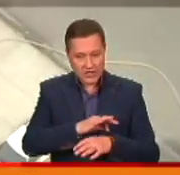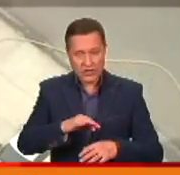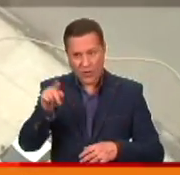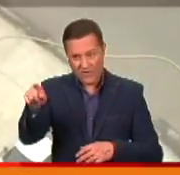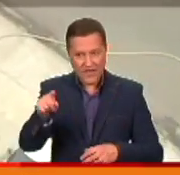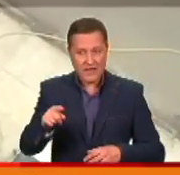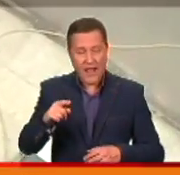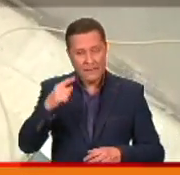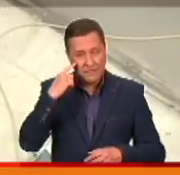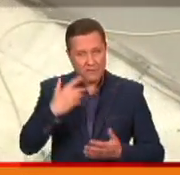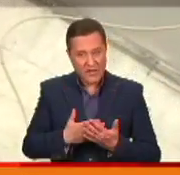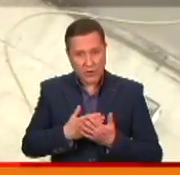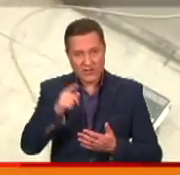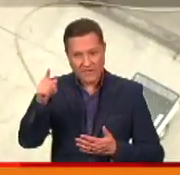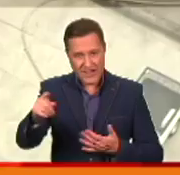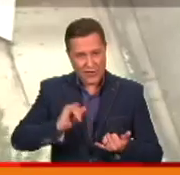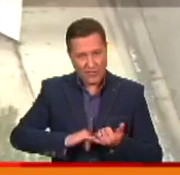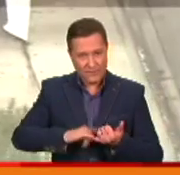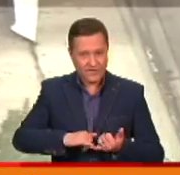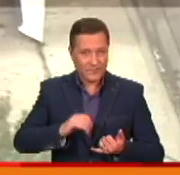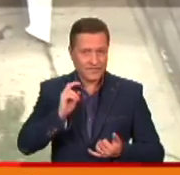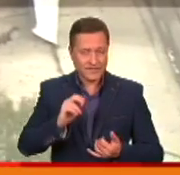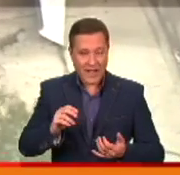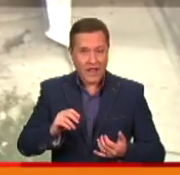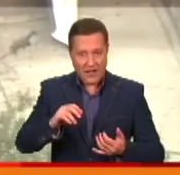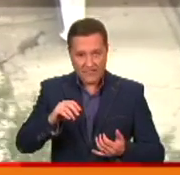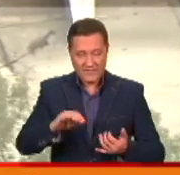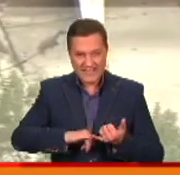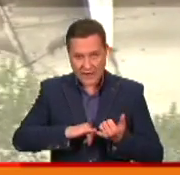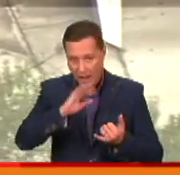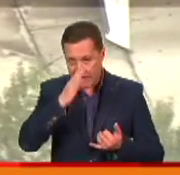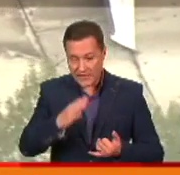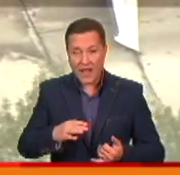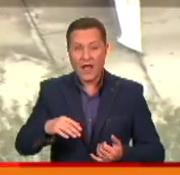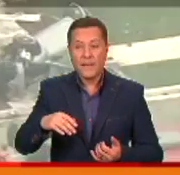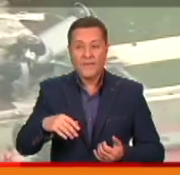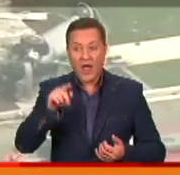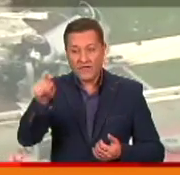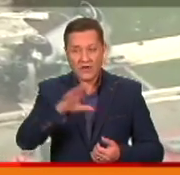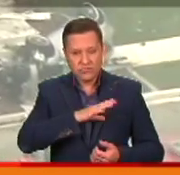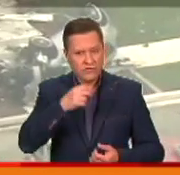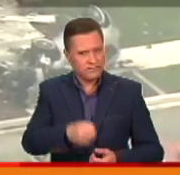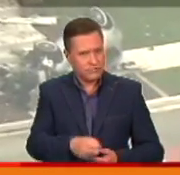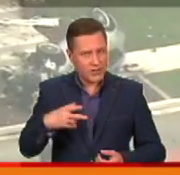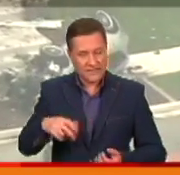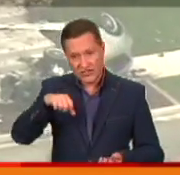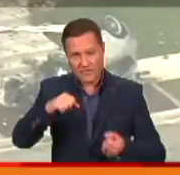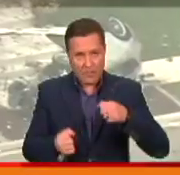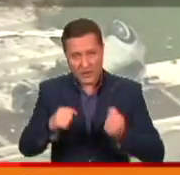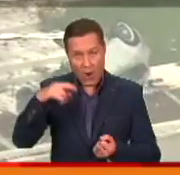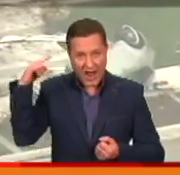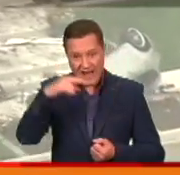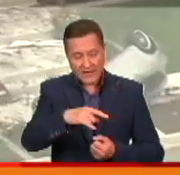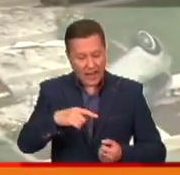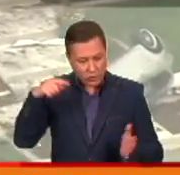що він підозрював її в подружній зраді. Поліція вважає його дії свідомими, адже він був досвідченим пілотом, а літак